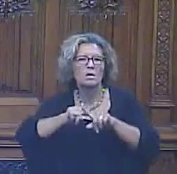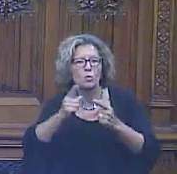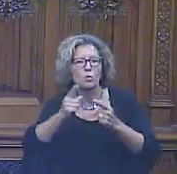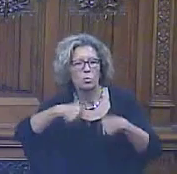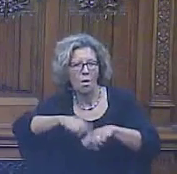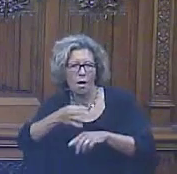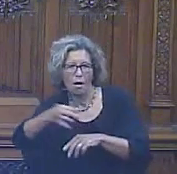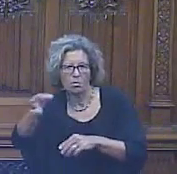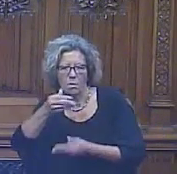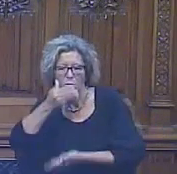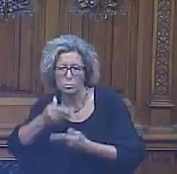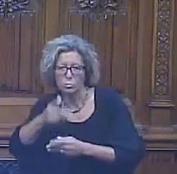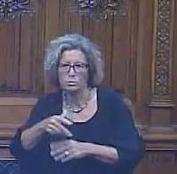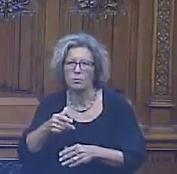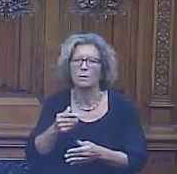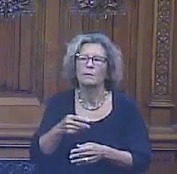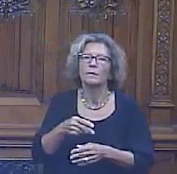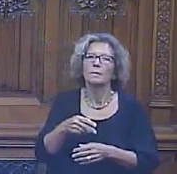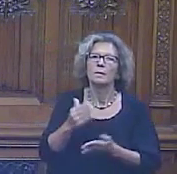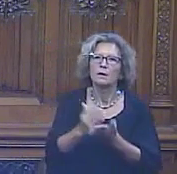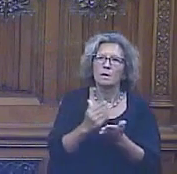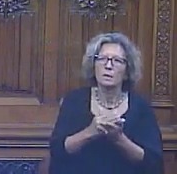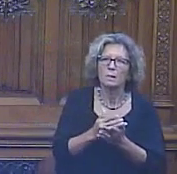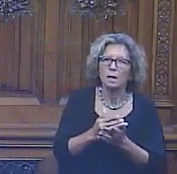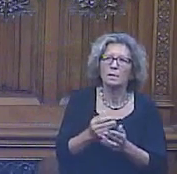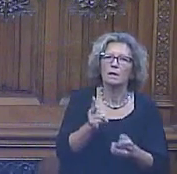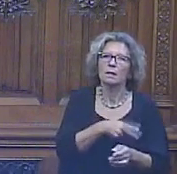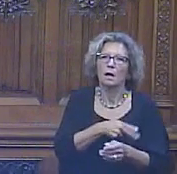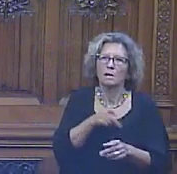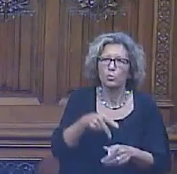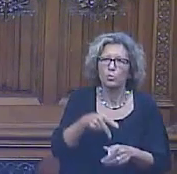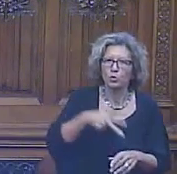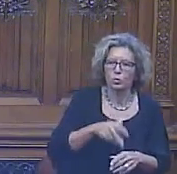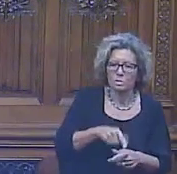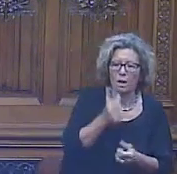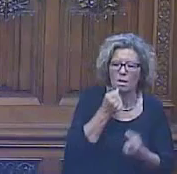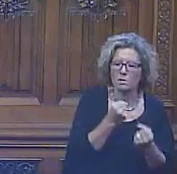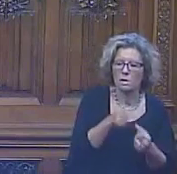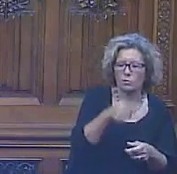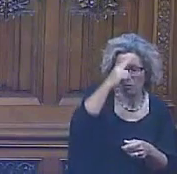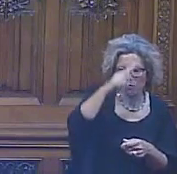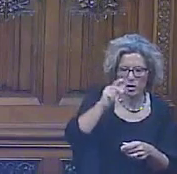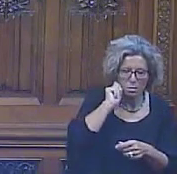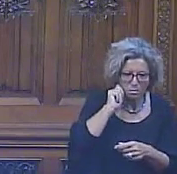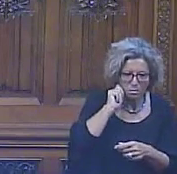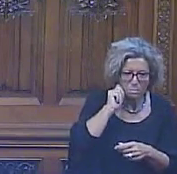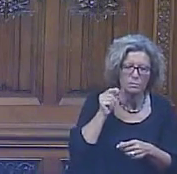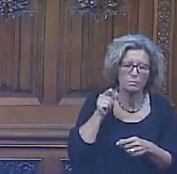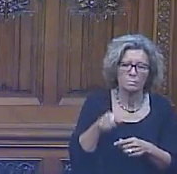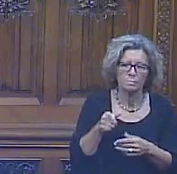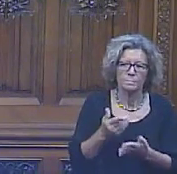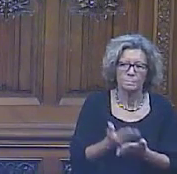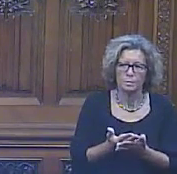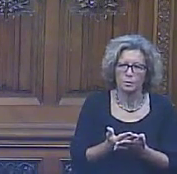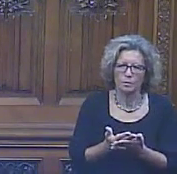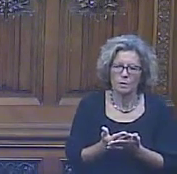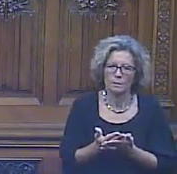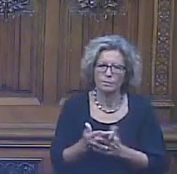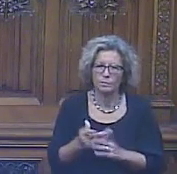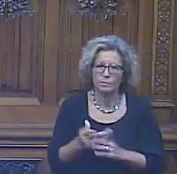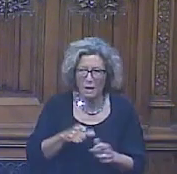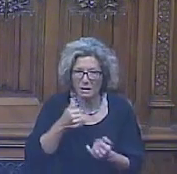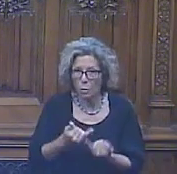Sonderlandtagssitzung. Die gesetzliche Garantie der sozialen Sicherheit für Wienerinnen und Wiener. Diese, meine Damen und Herren, ist